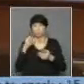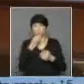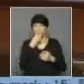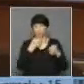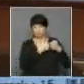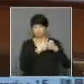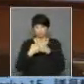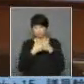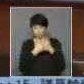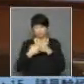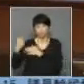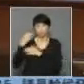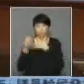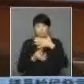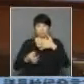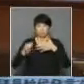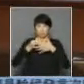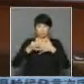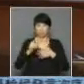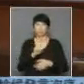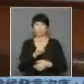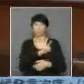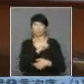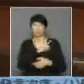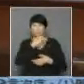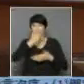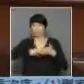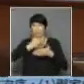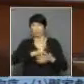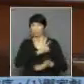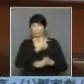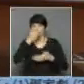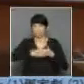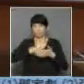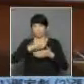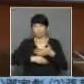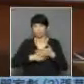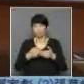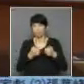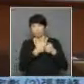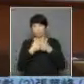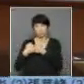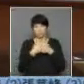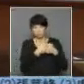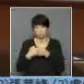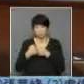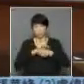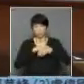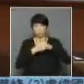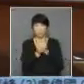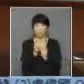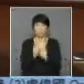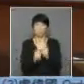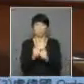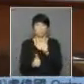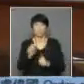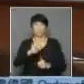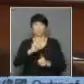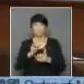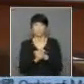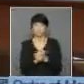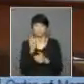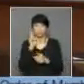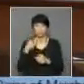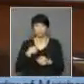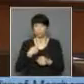提升，反而不斷地自我削弱呢，在這個你追我趕的環球賽事裡面呢，縱使我們有